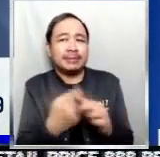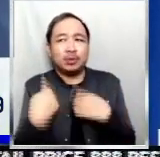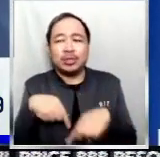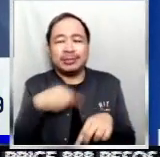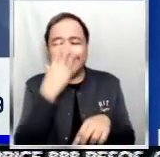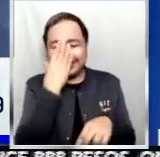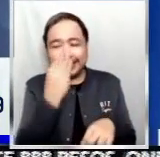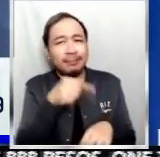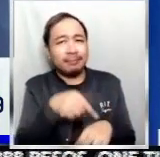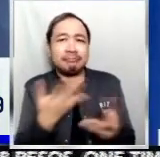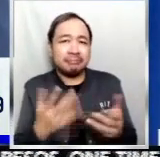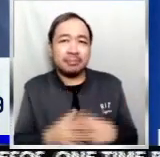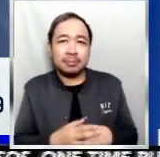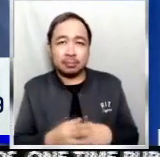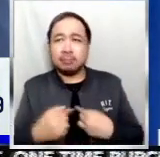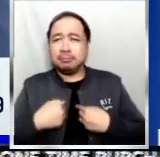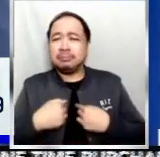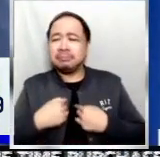Ako ang